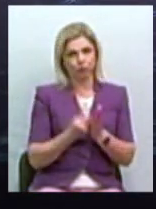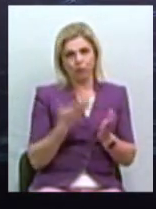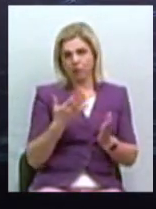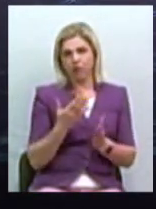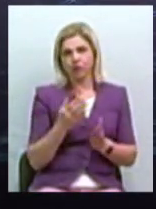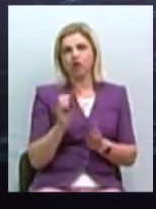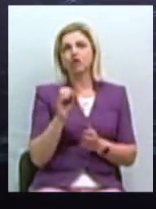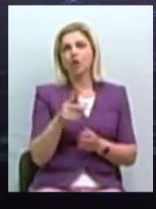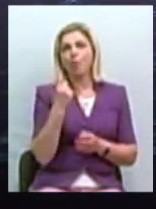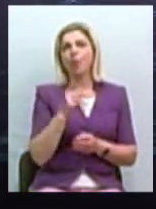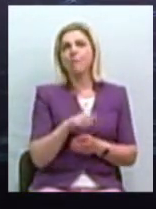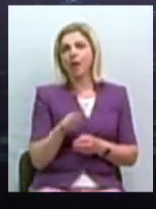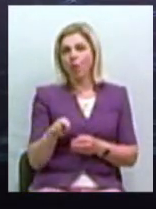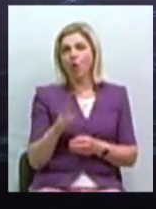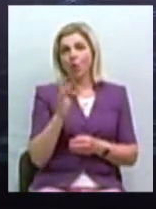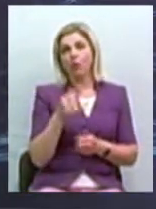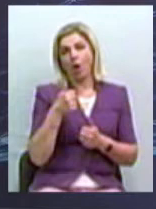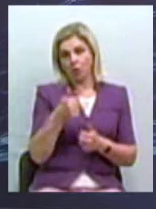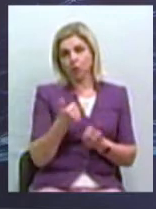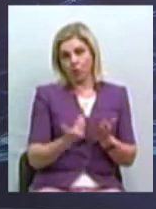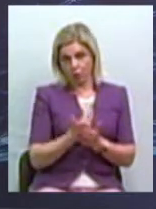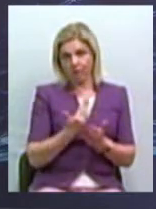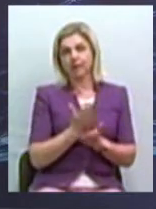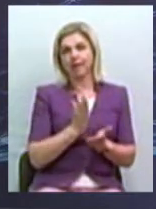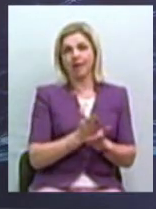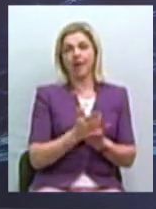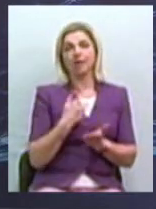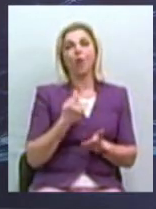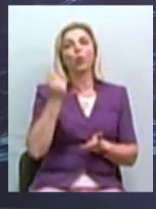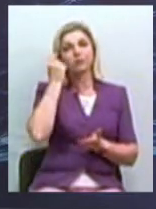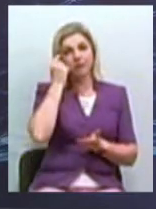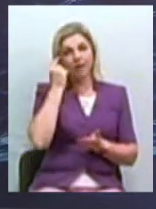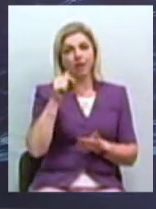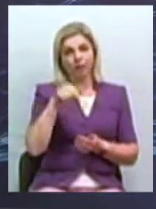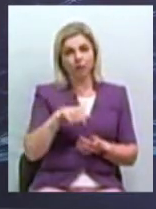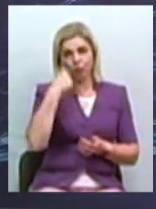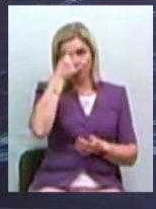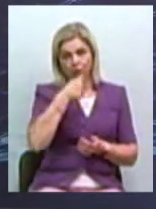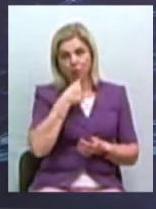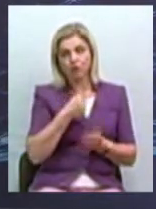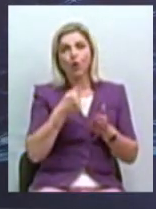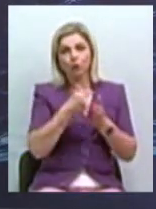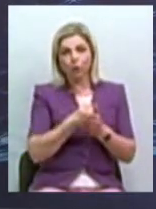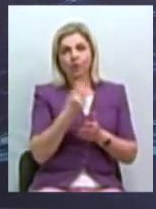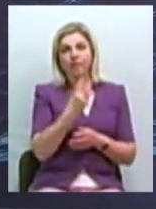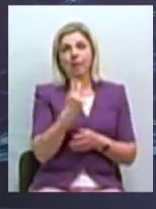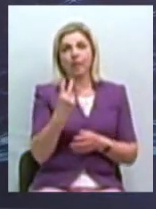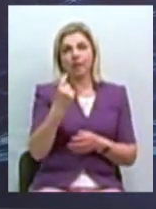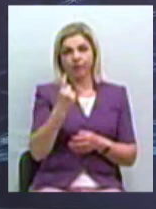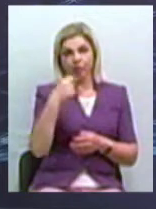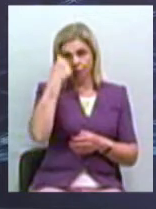чим мільйон. Але є гарна новина, тому що я знав, що в цьому році та в наступному і до 21-го в